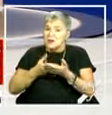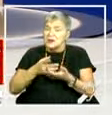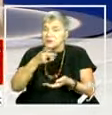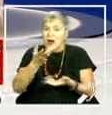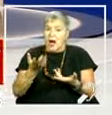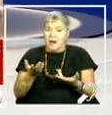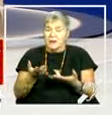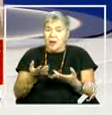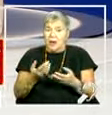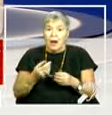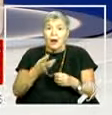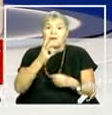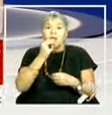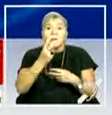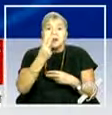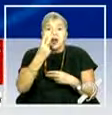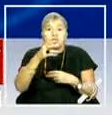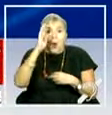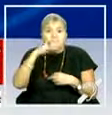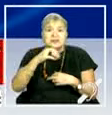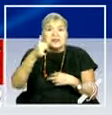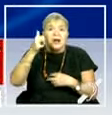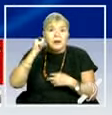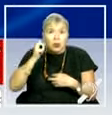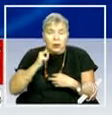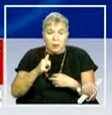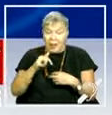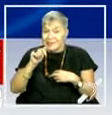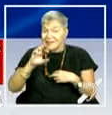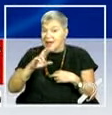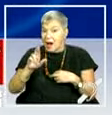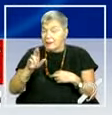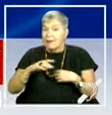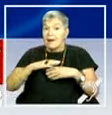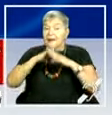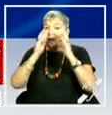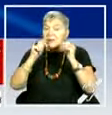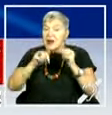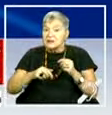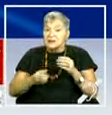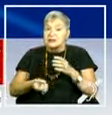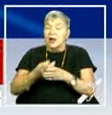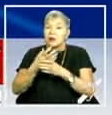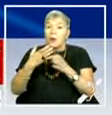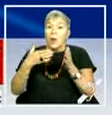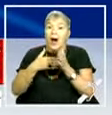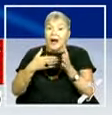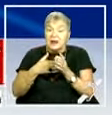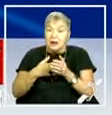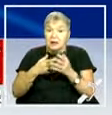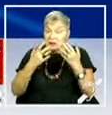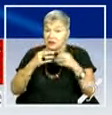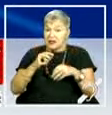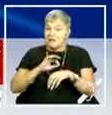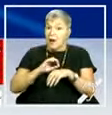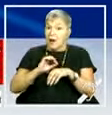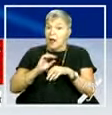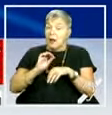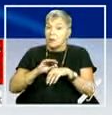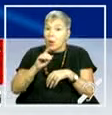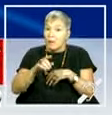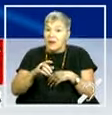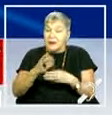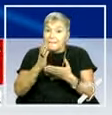drone. Vorbim de acum două zile. Special în această dimineață când a fost un nou atac și, iată, acum câteva momente am văzut bucăți de drone.